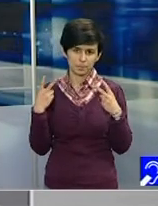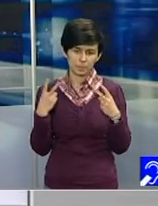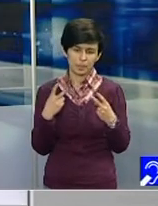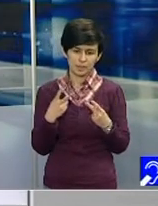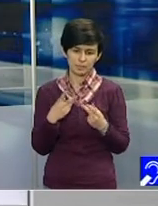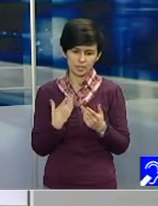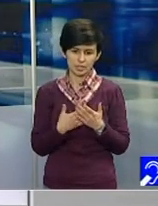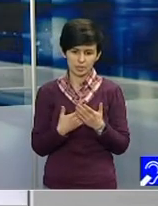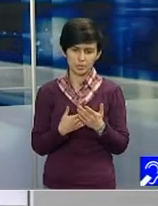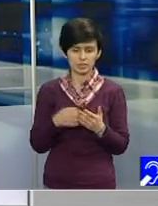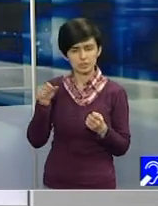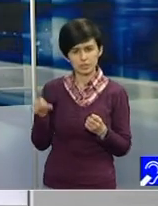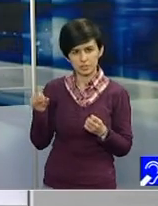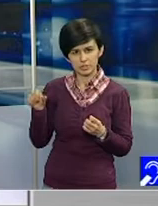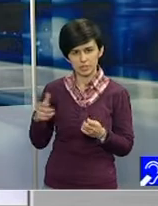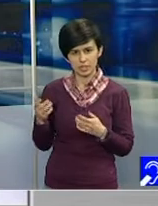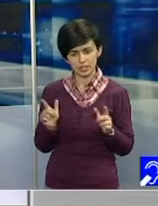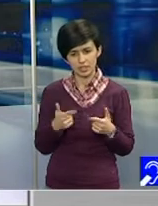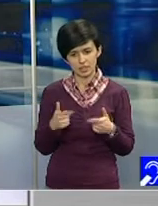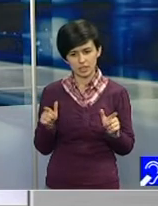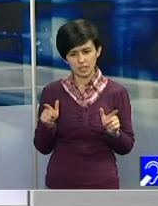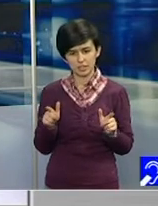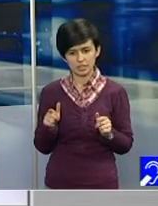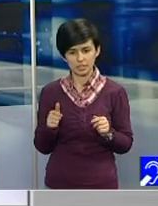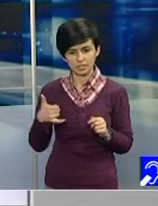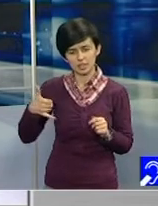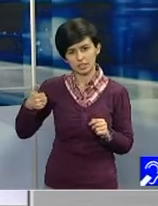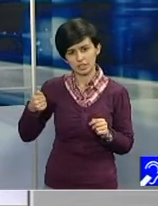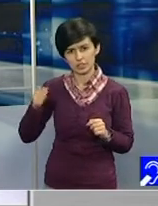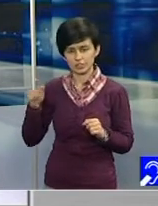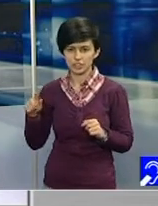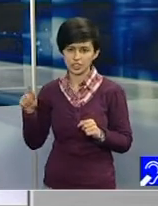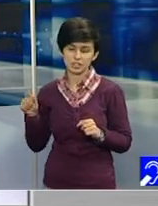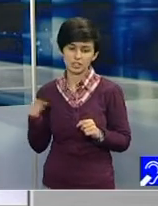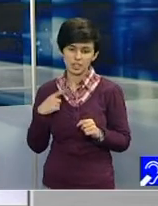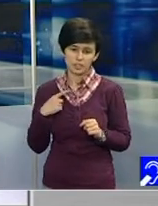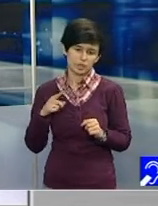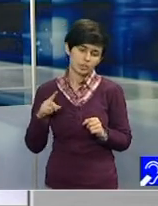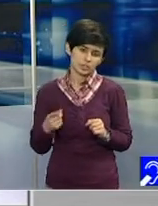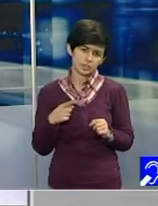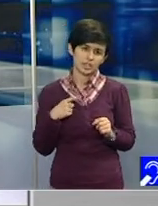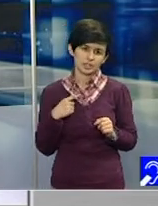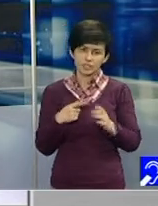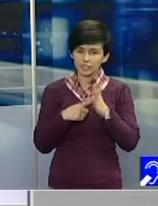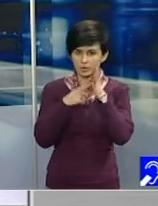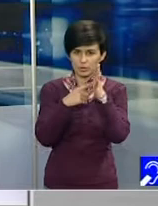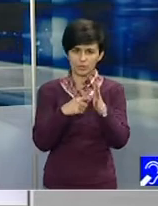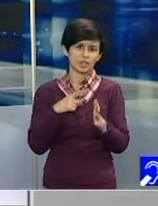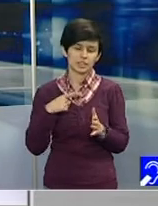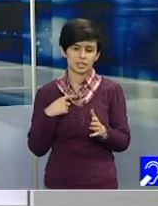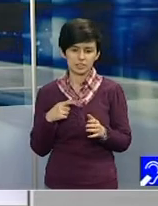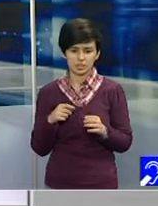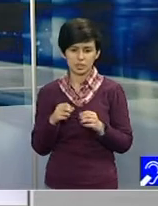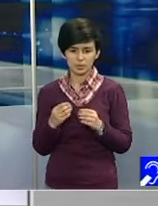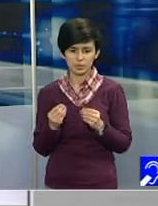care cântă muzică jazz, e oportunitatea de a fi promovat. E un gen muzical mai